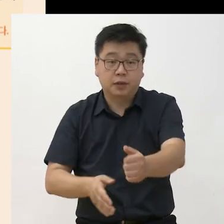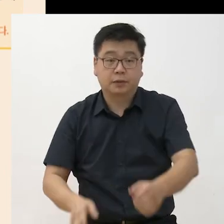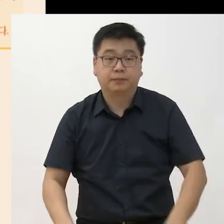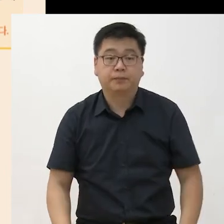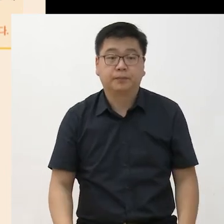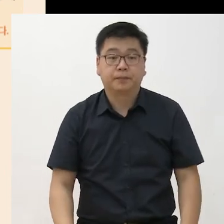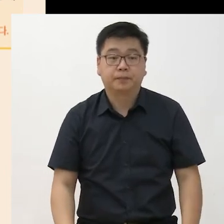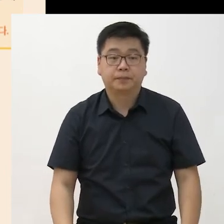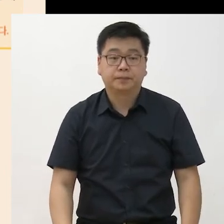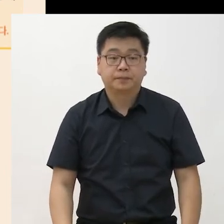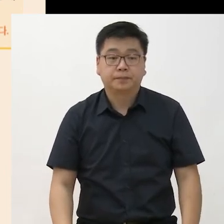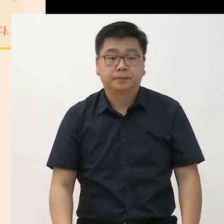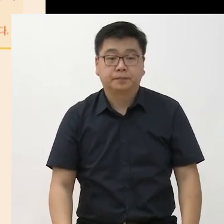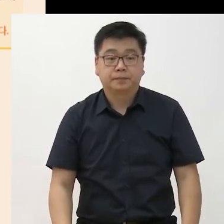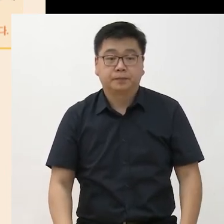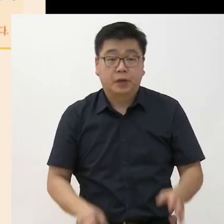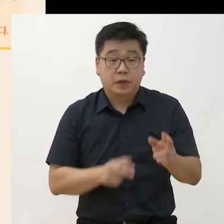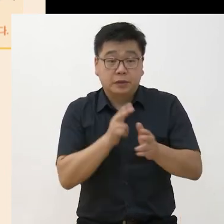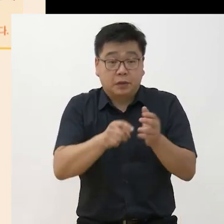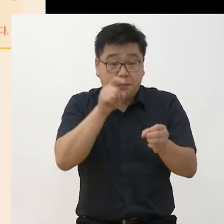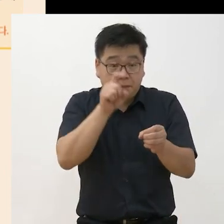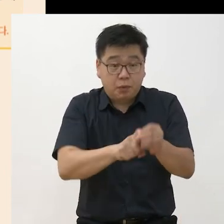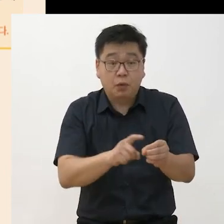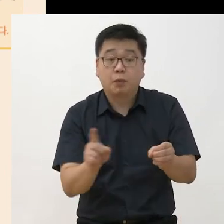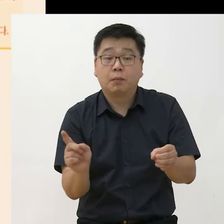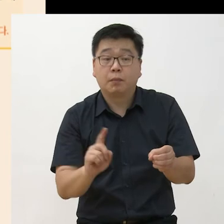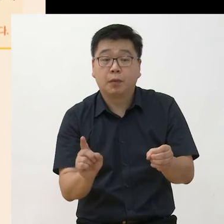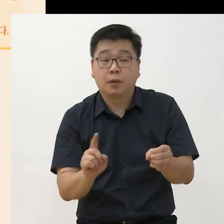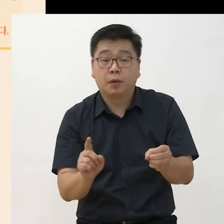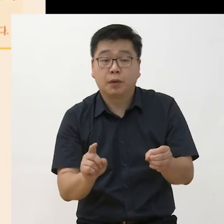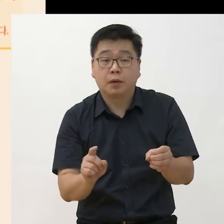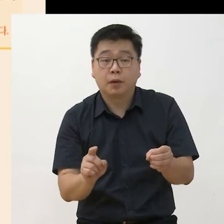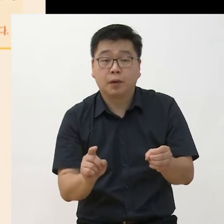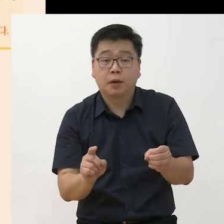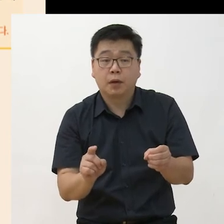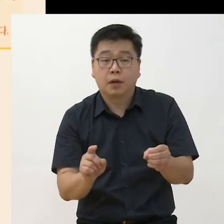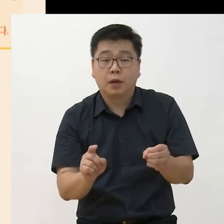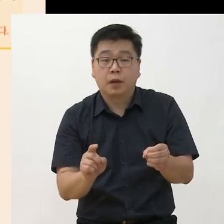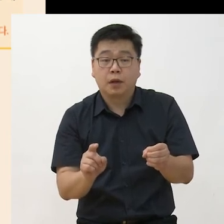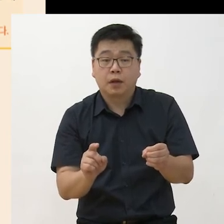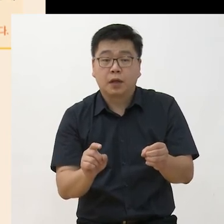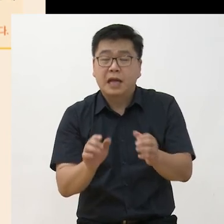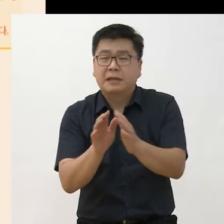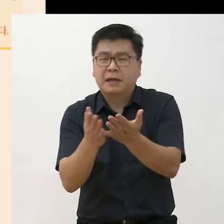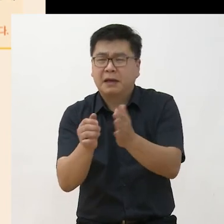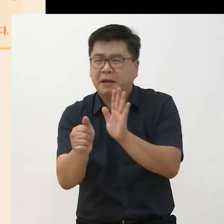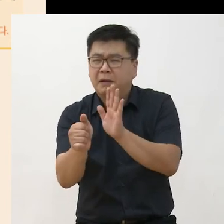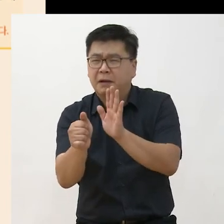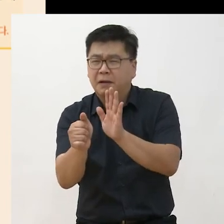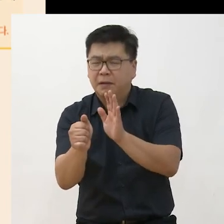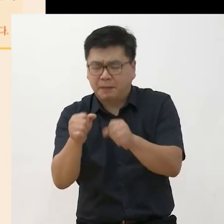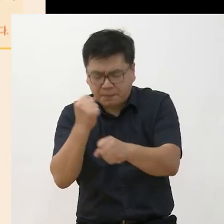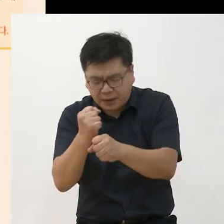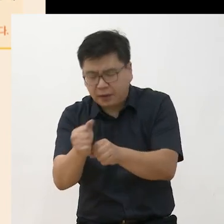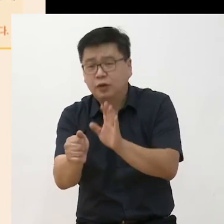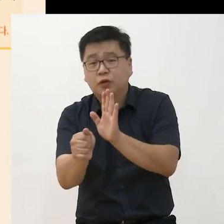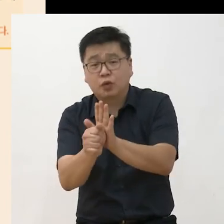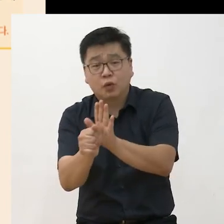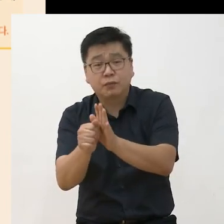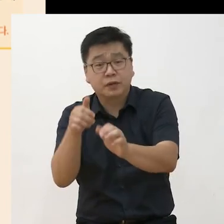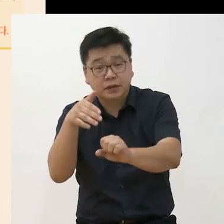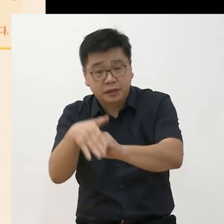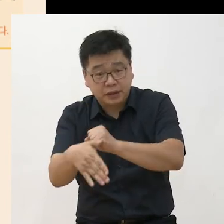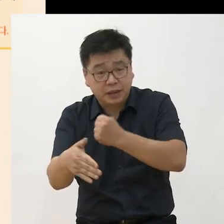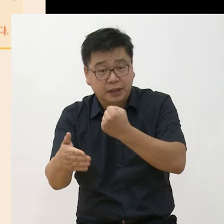예. 사업 목적은 이게 이제 그 발간 지원을 하는 그런 사업이기 때문에